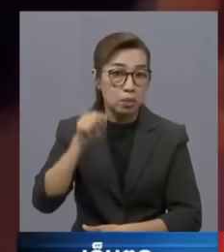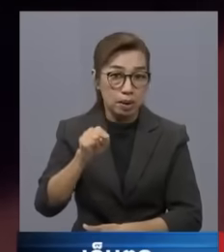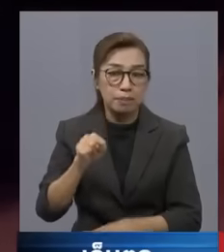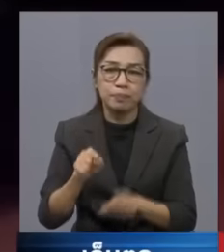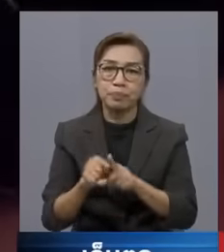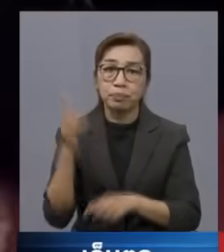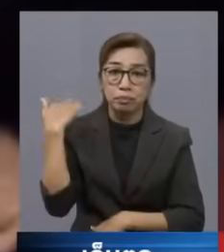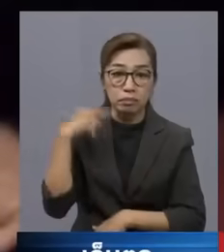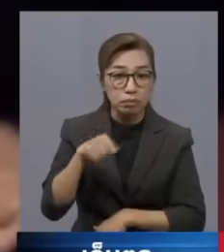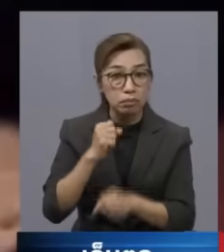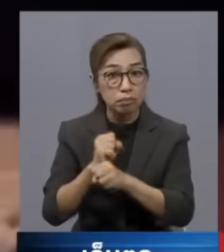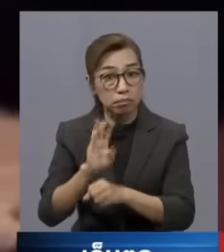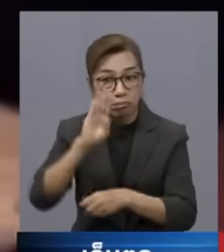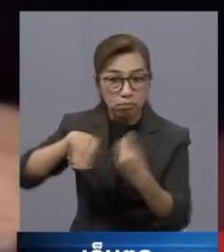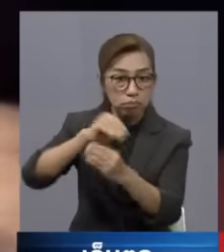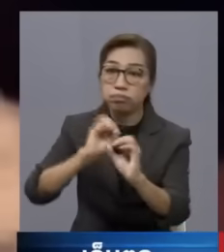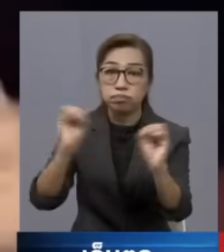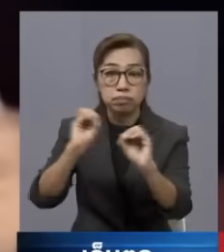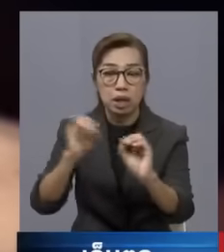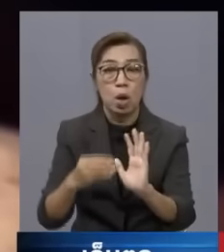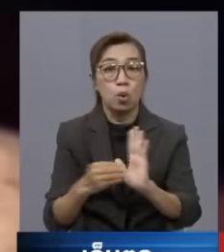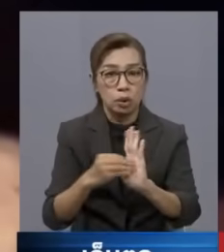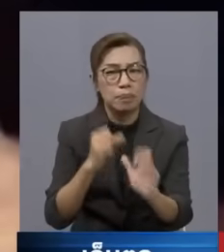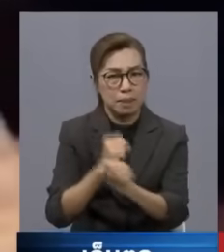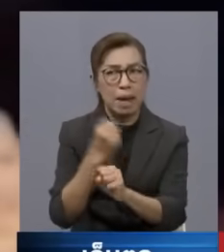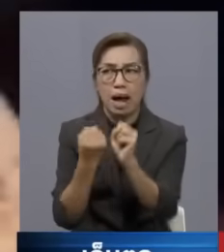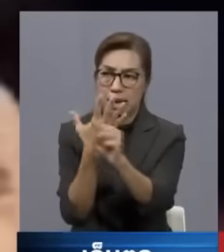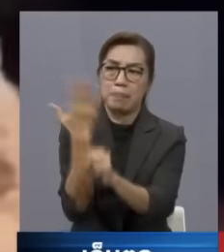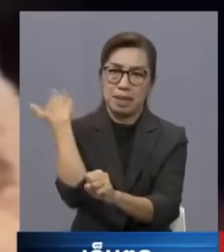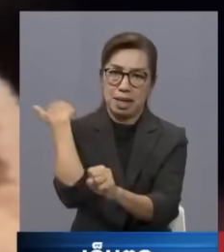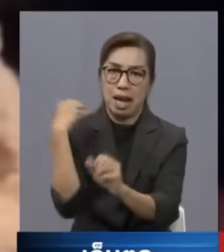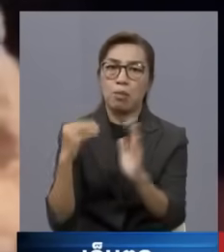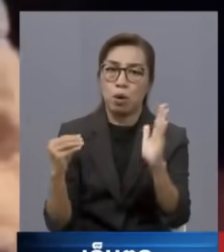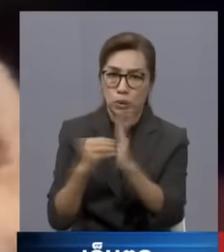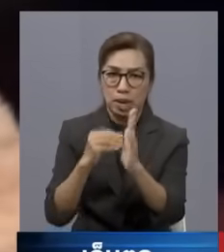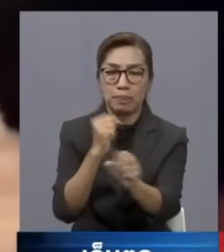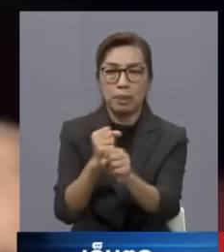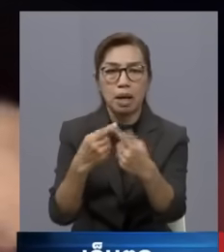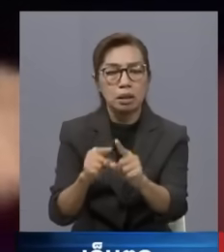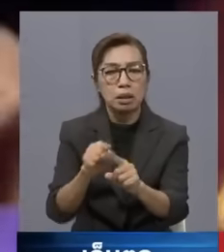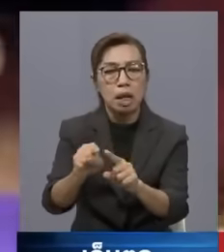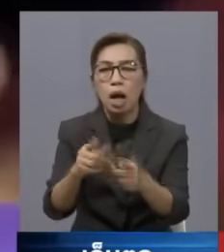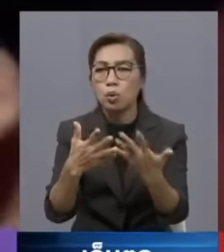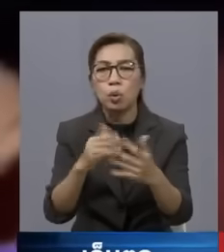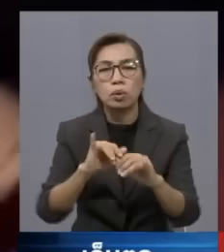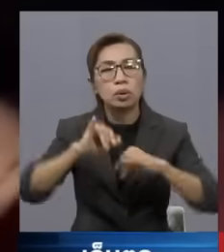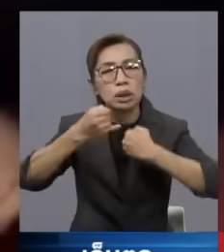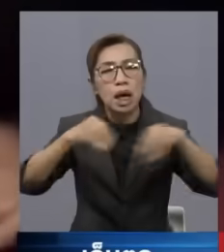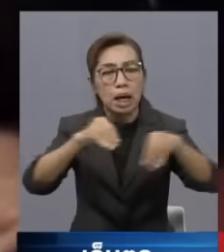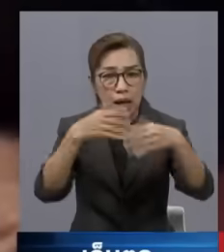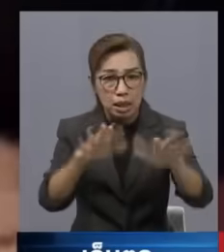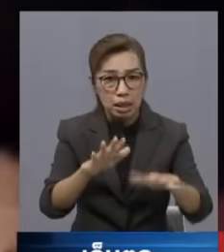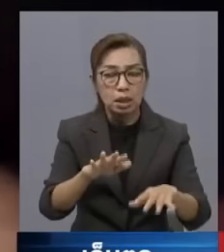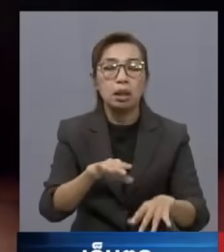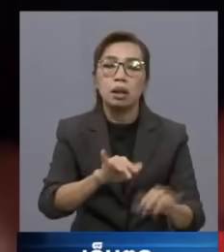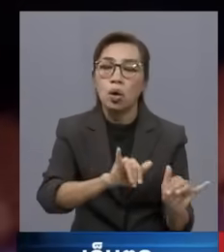ได้เคยทำธุรกิจอะไรมาทำงานที่กรุงเทพฯก็จริงเมื่อประมาณ 5ปีที่แล้วนะครับแต่ว่าทำงานอยู่แถวๆยูเนี่ยนมอลล์แล้วหลังจากนั้นเนี่ยก็